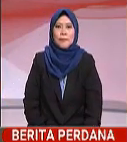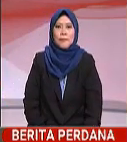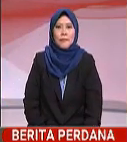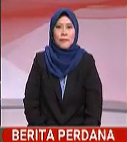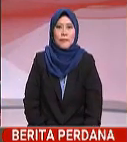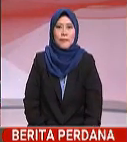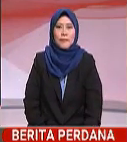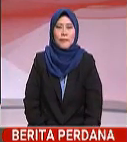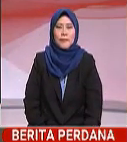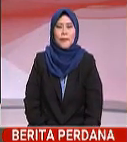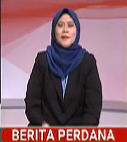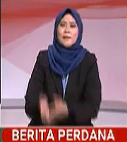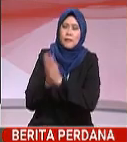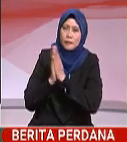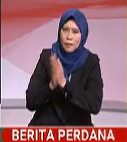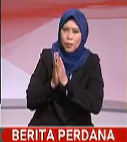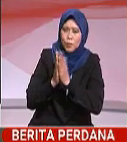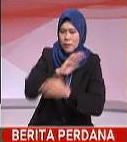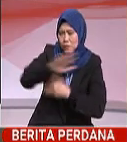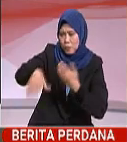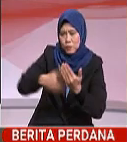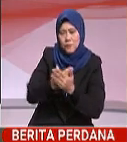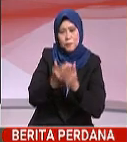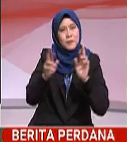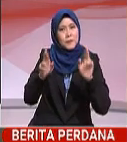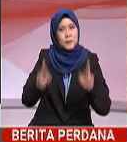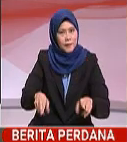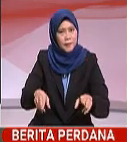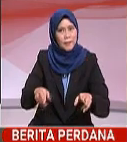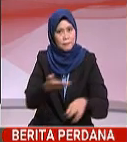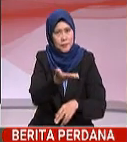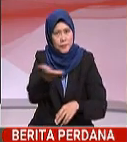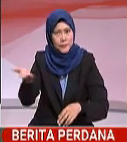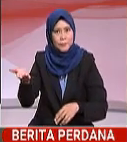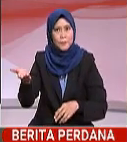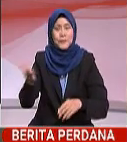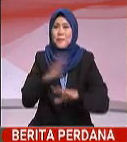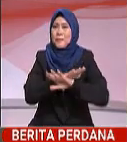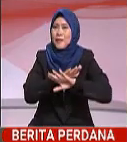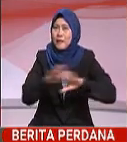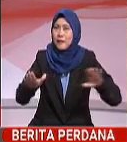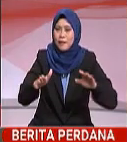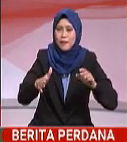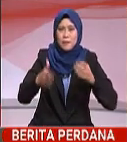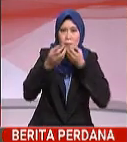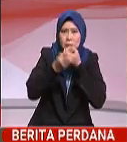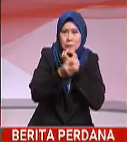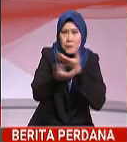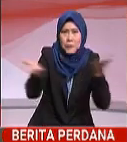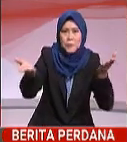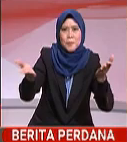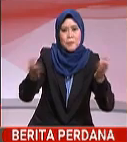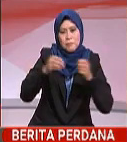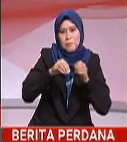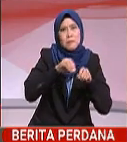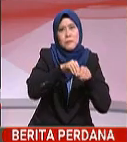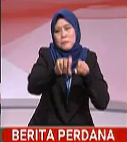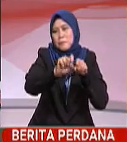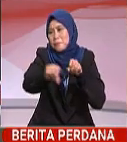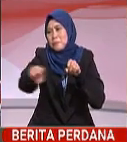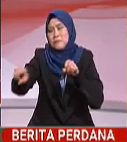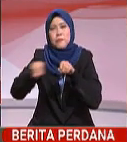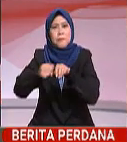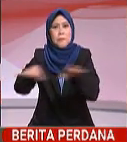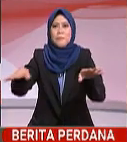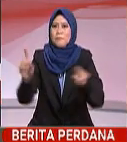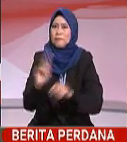Nasihat saya dan rayuan saya sebenarnya kepada rakyat ialah pertama, jangan sebarkan, ya, dan yang keduanya, tak